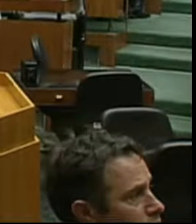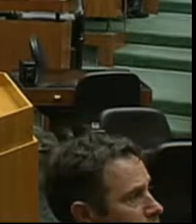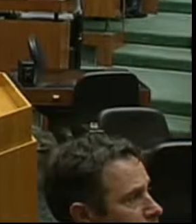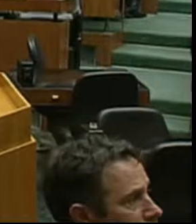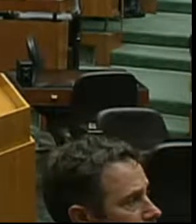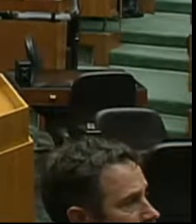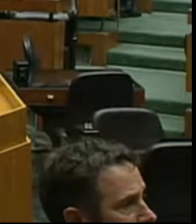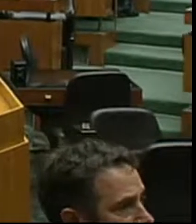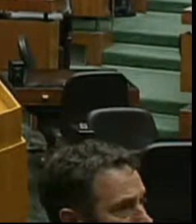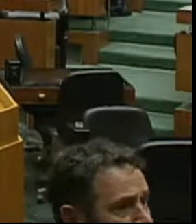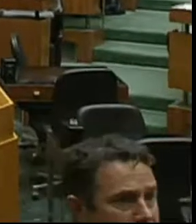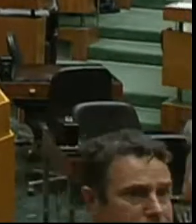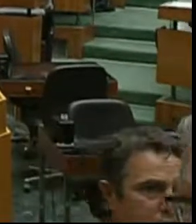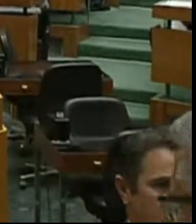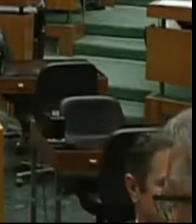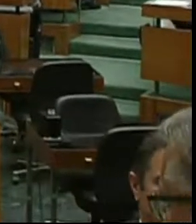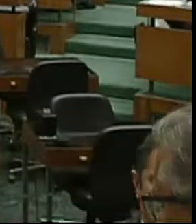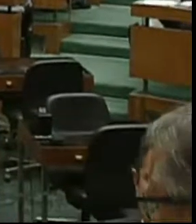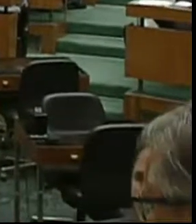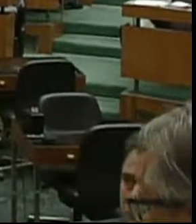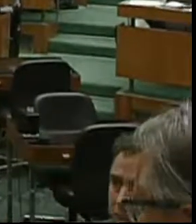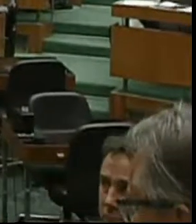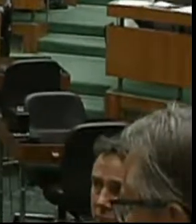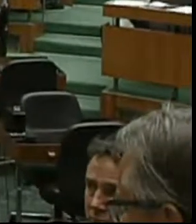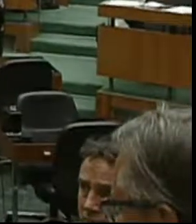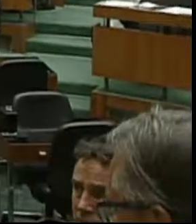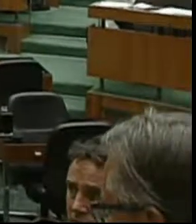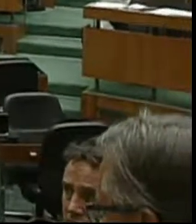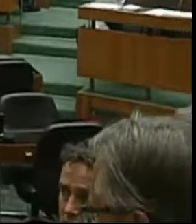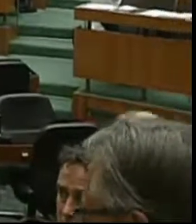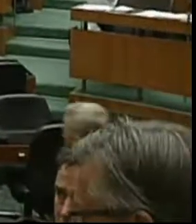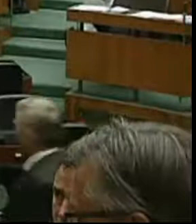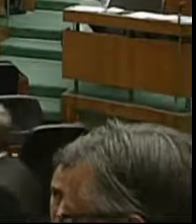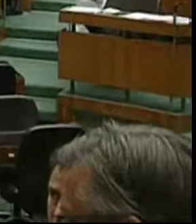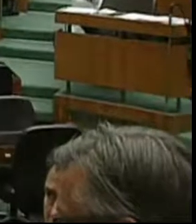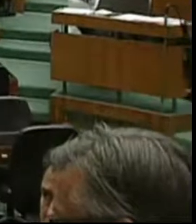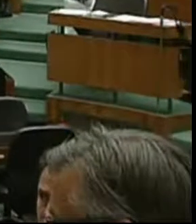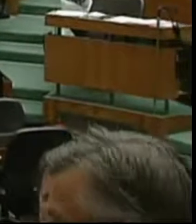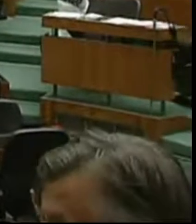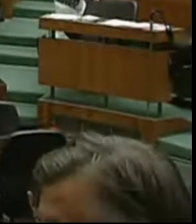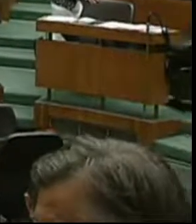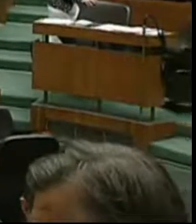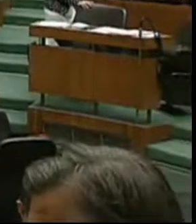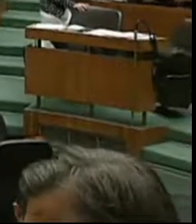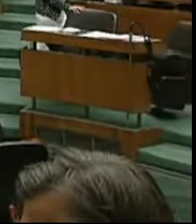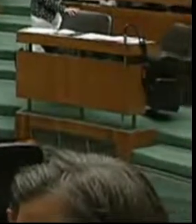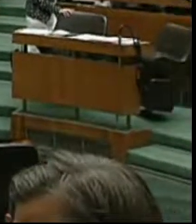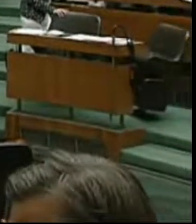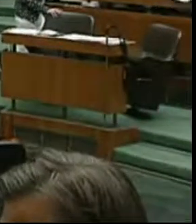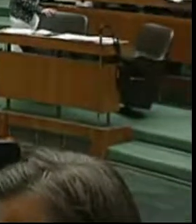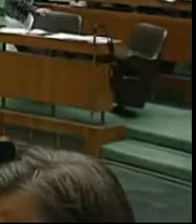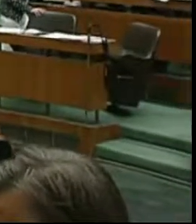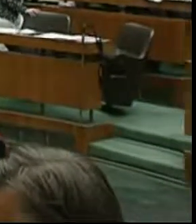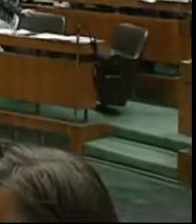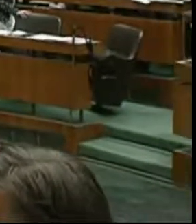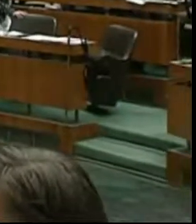als würde der Antrag der FPÖ mit den Stimmen der Regierungsmehrheit abgelehnt